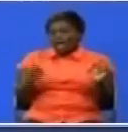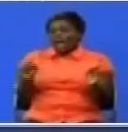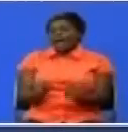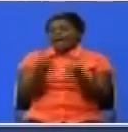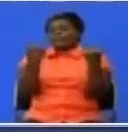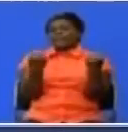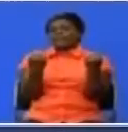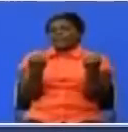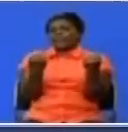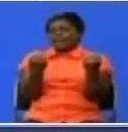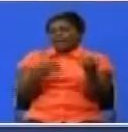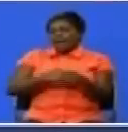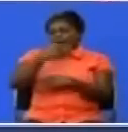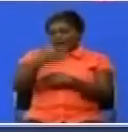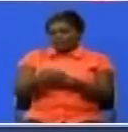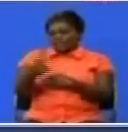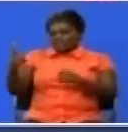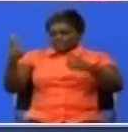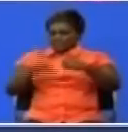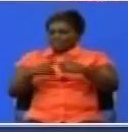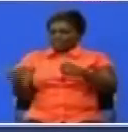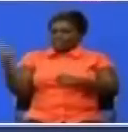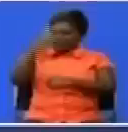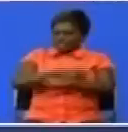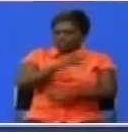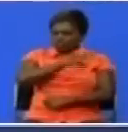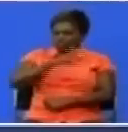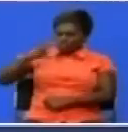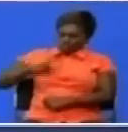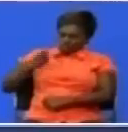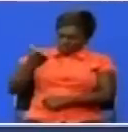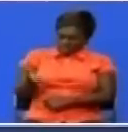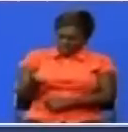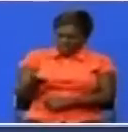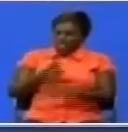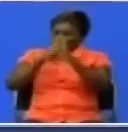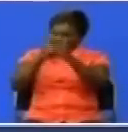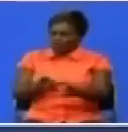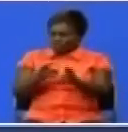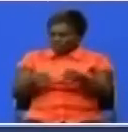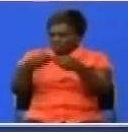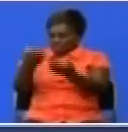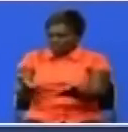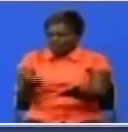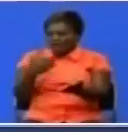ni yapi ya kutarajiwa haswa baada ya siku 7 ambapo tume hii inatarajiwa kutoa ripoti yake.